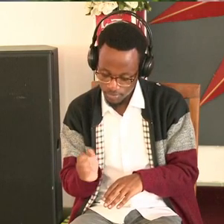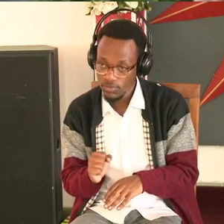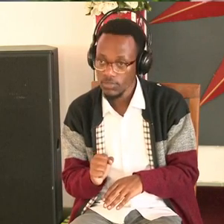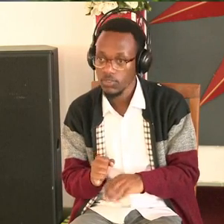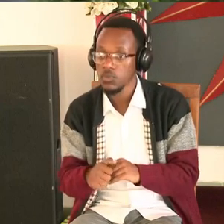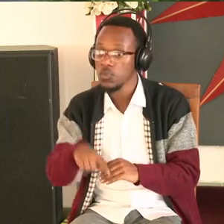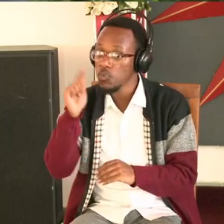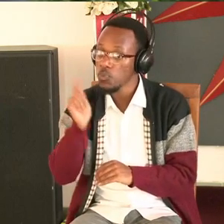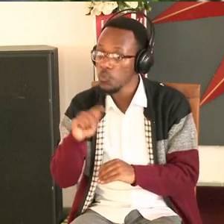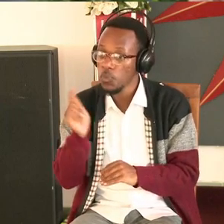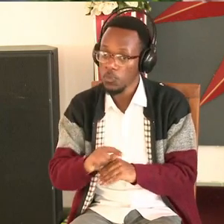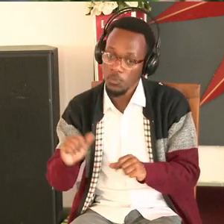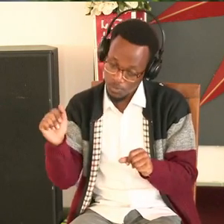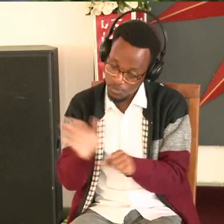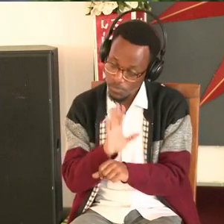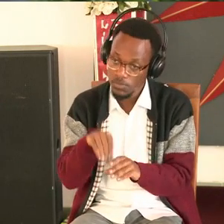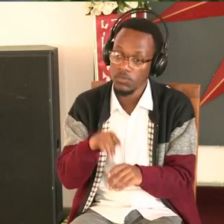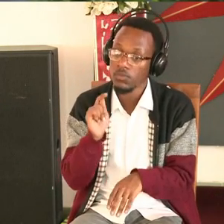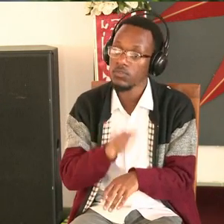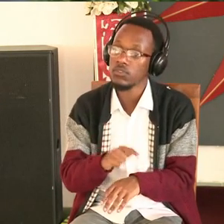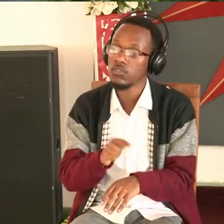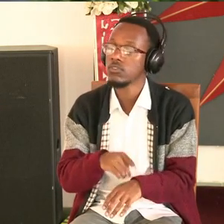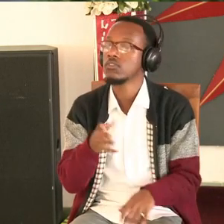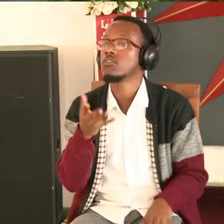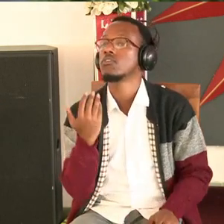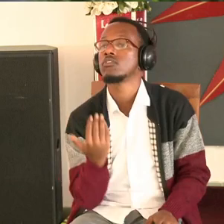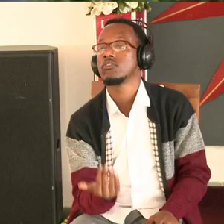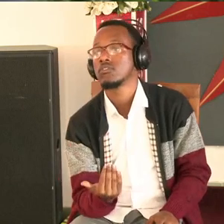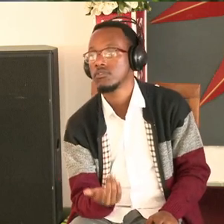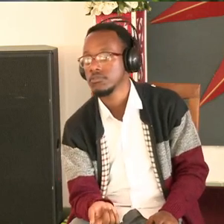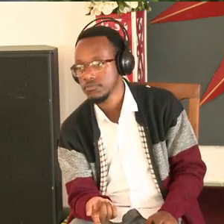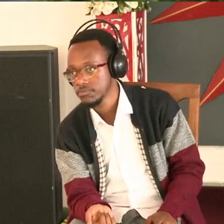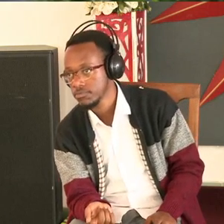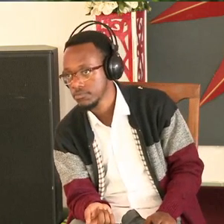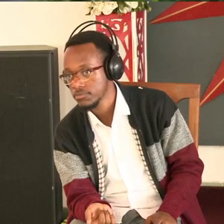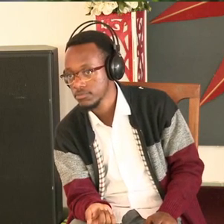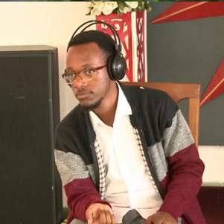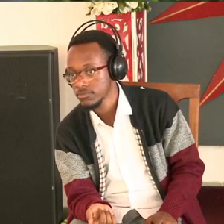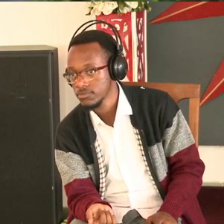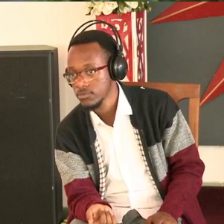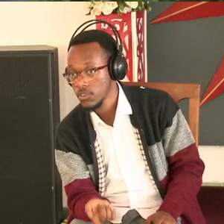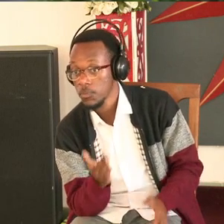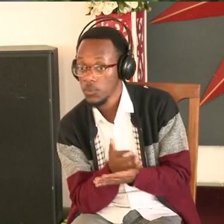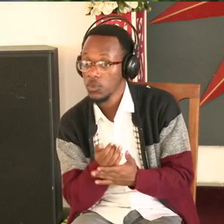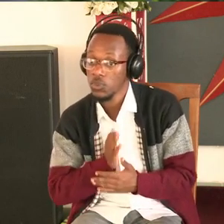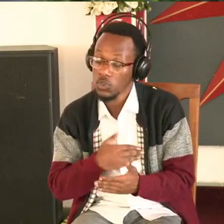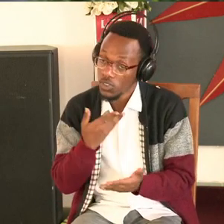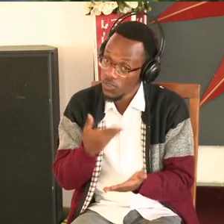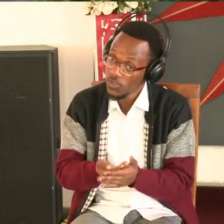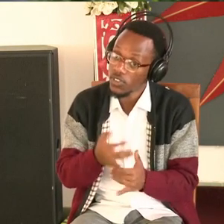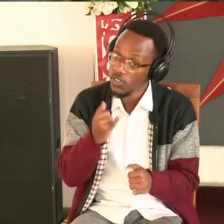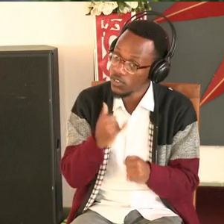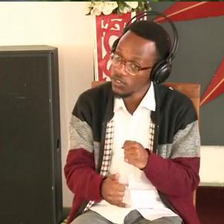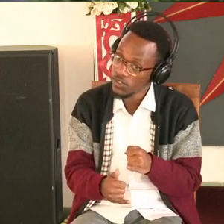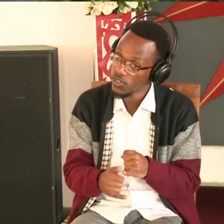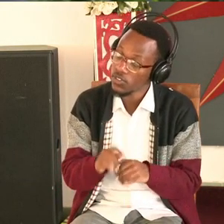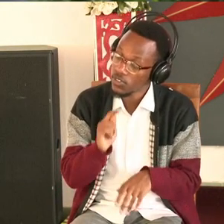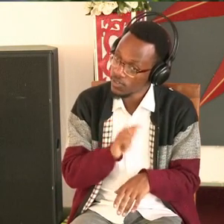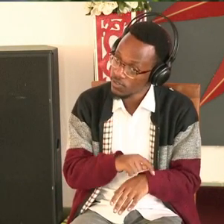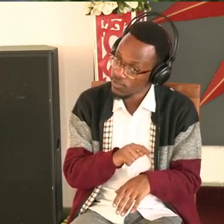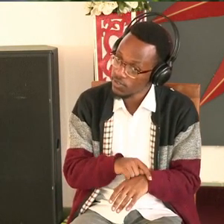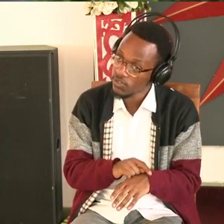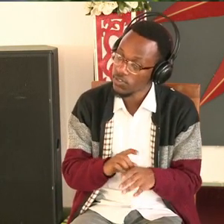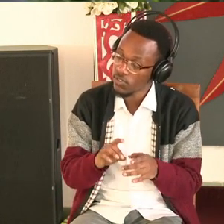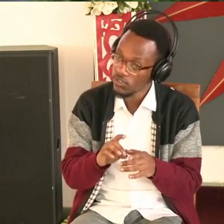s'accomplir à notre époque. Bigasohora muri iki gihe cyacu. Car nous sommes arrivés à la fin du temps